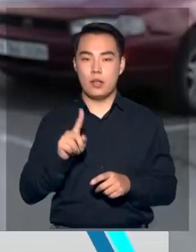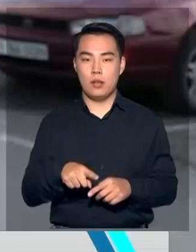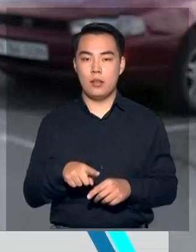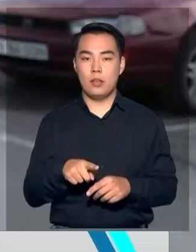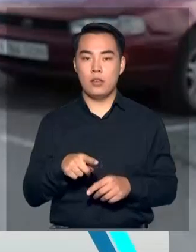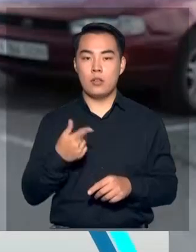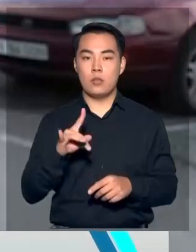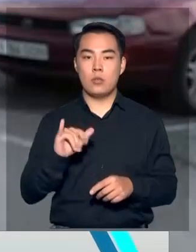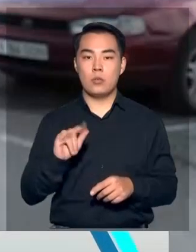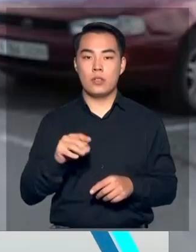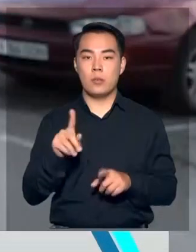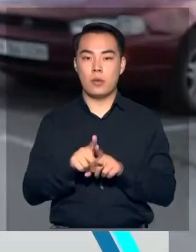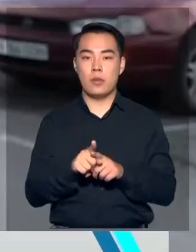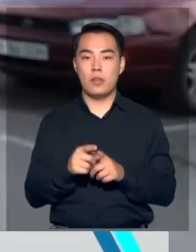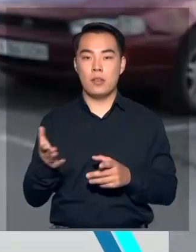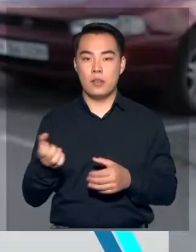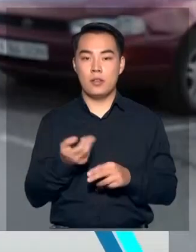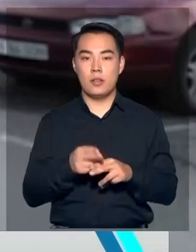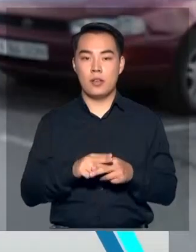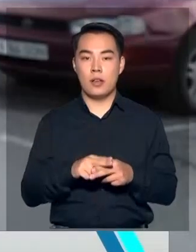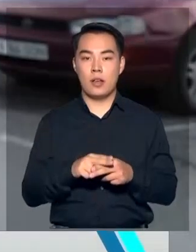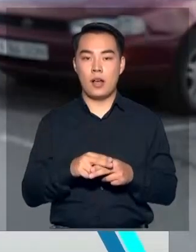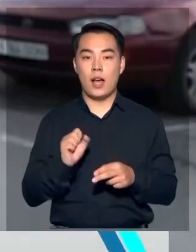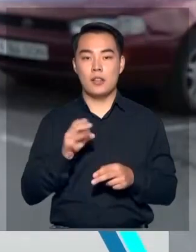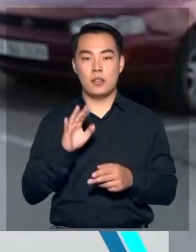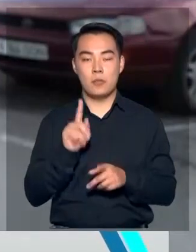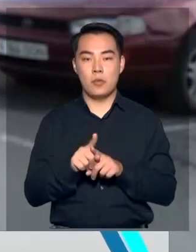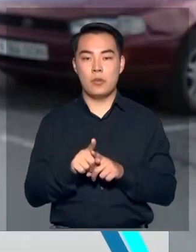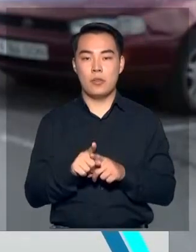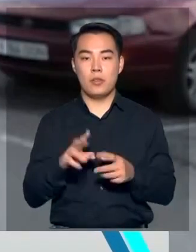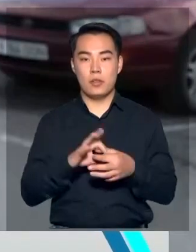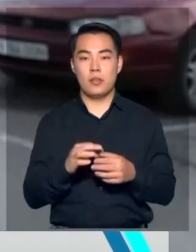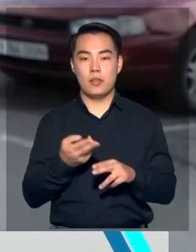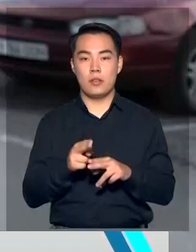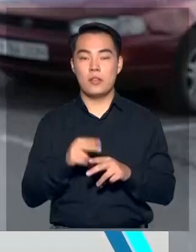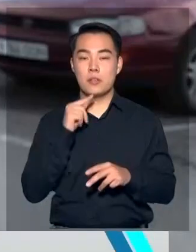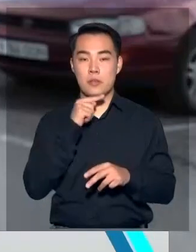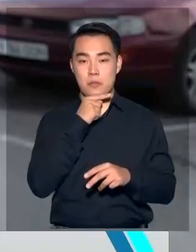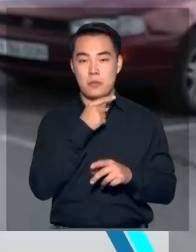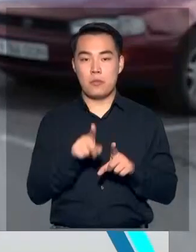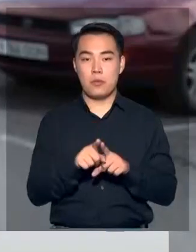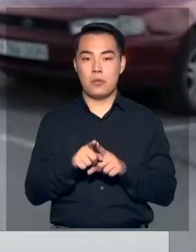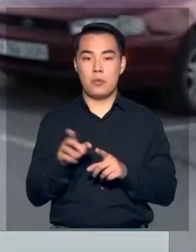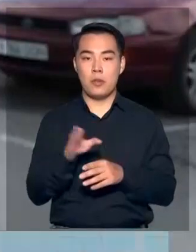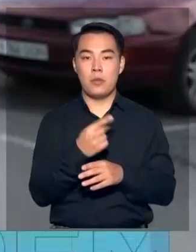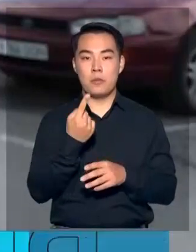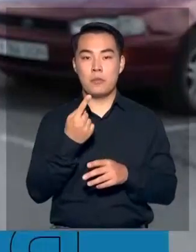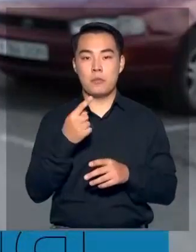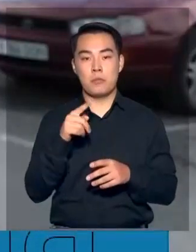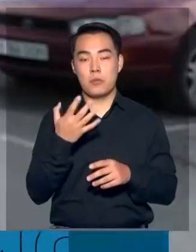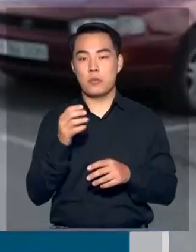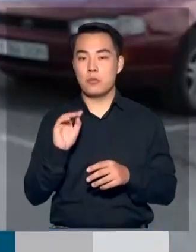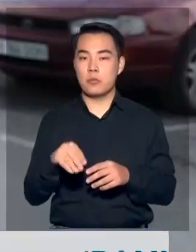из Грузии, попадет в эту акцию, потому что это возможность сэкономить более 1,5 миллиона